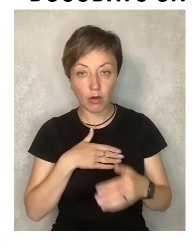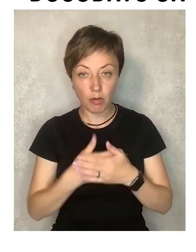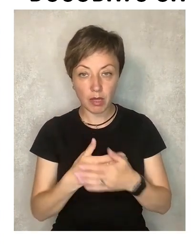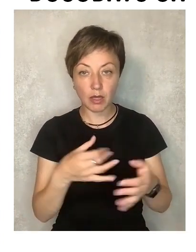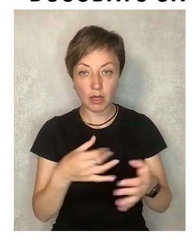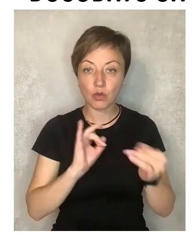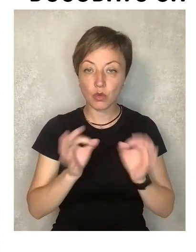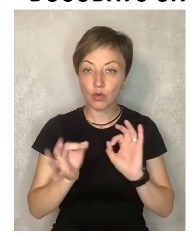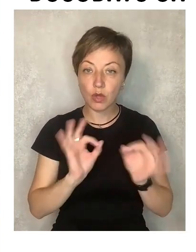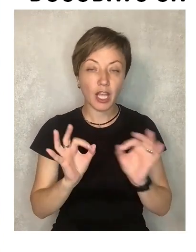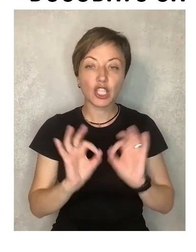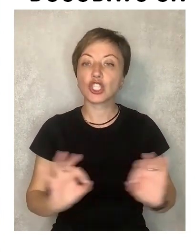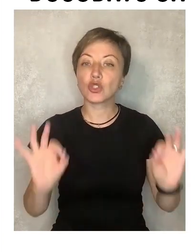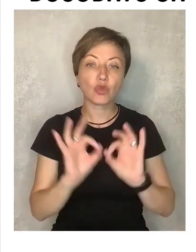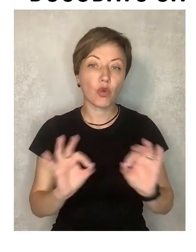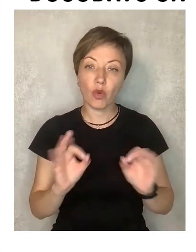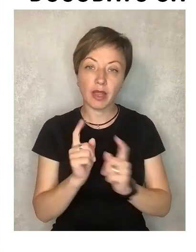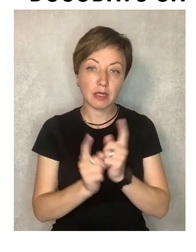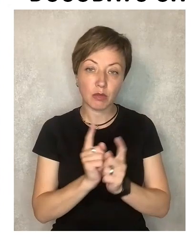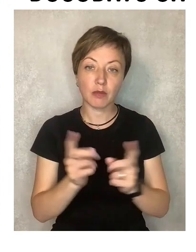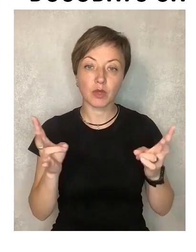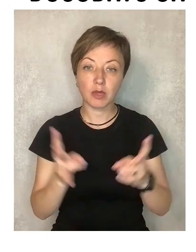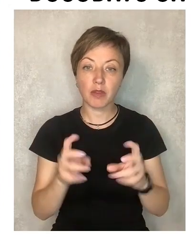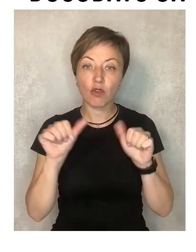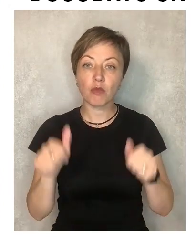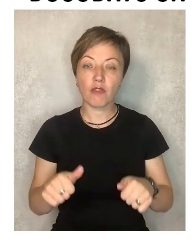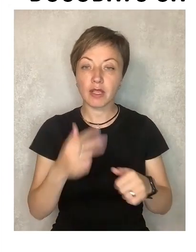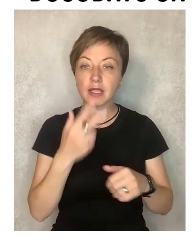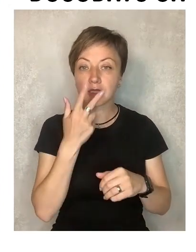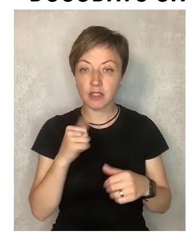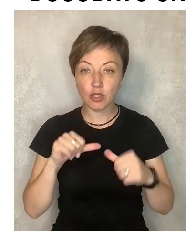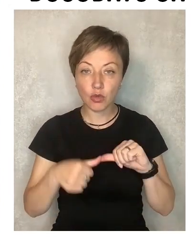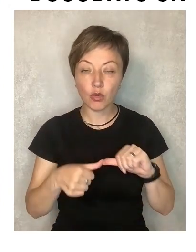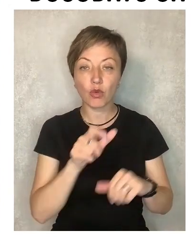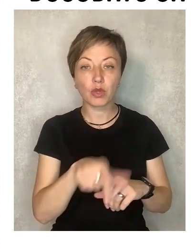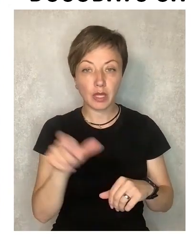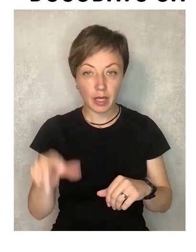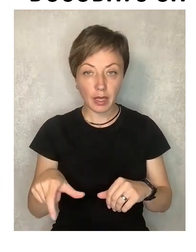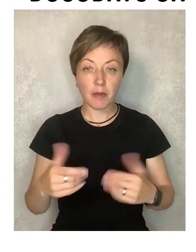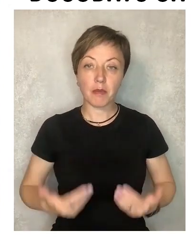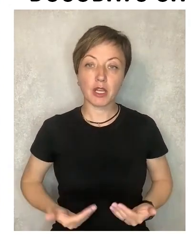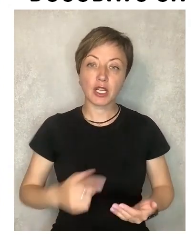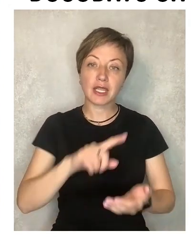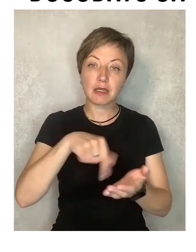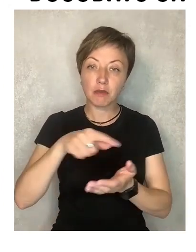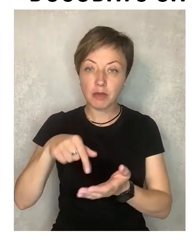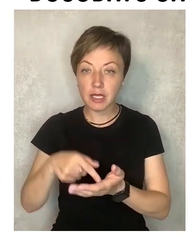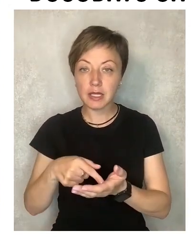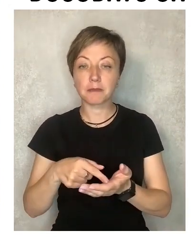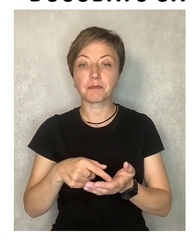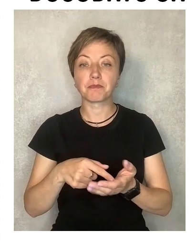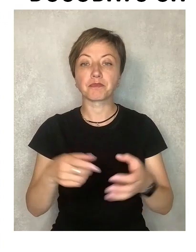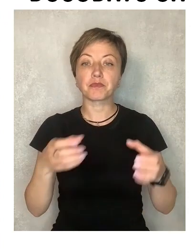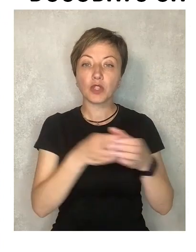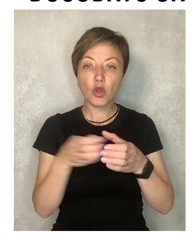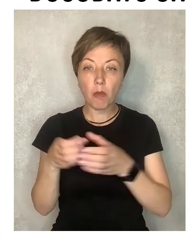вона нічого не змінить. Потрібно формувати звичку у людей, у мешканців міст, мешканок громад,